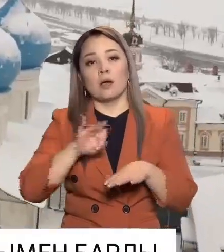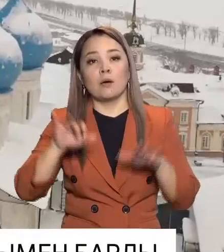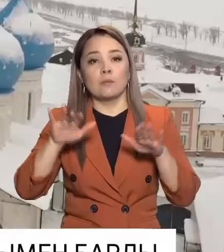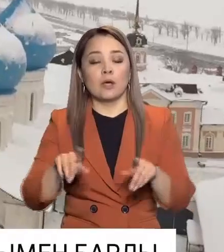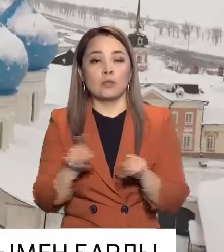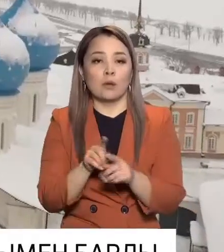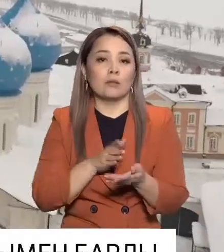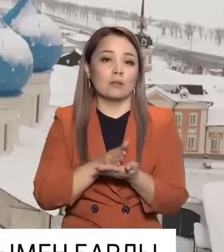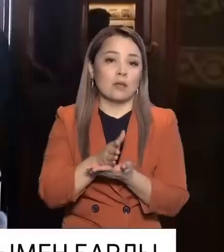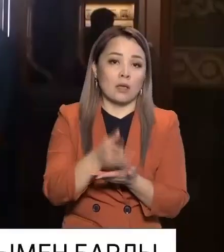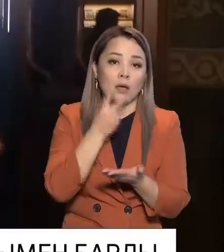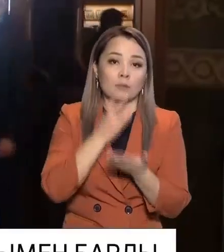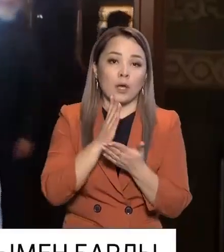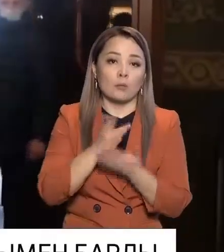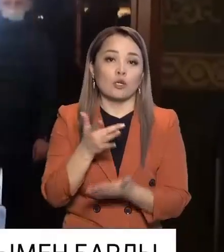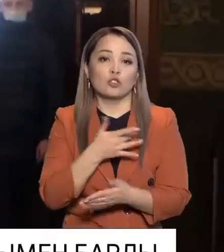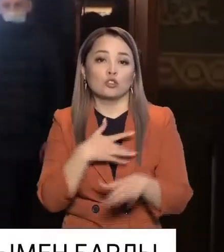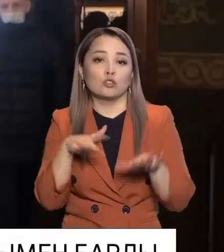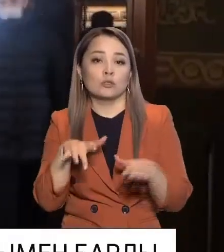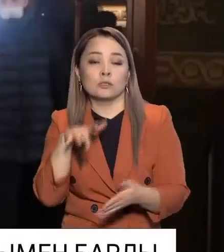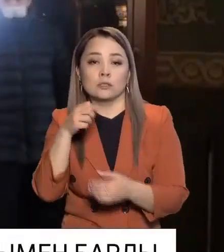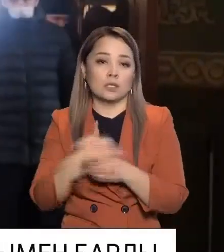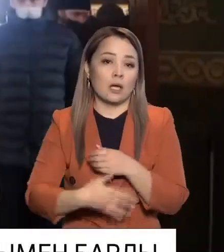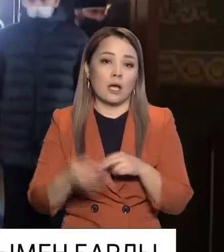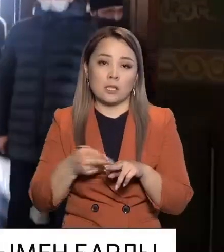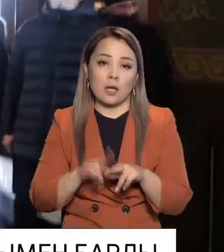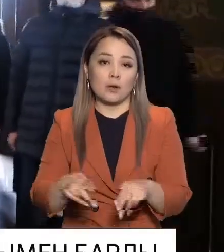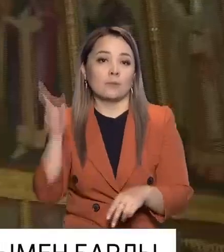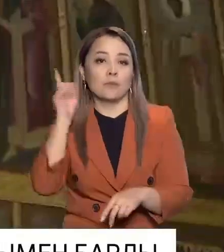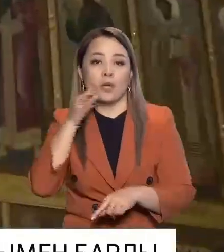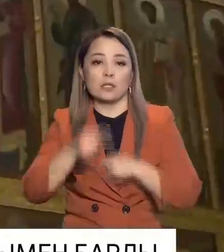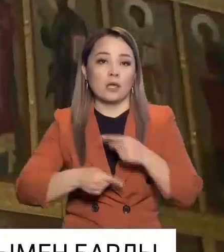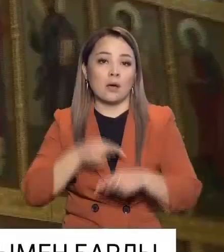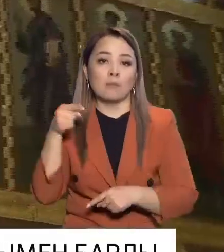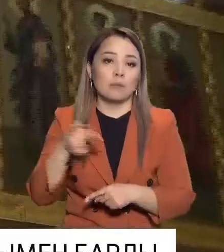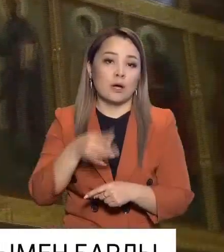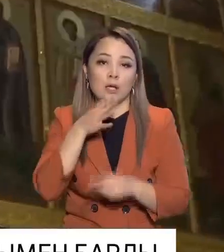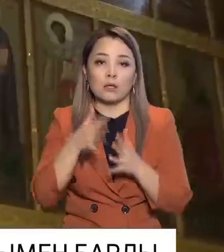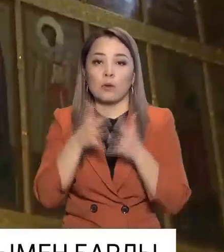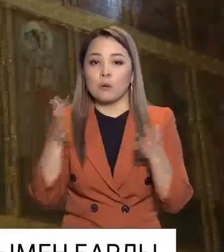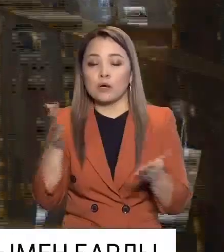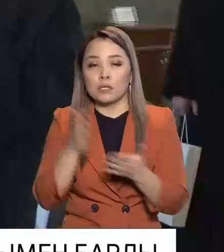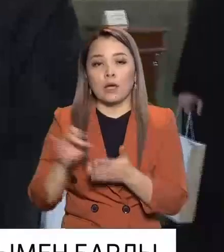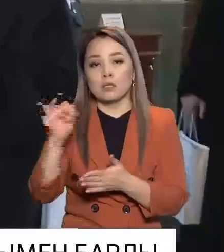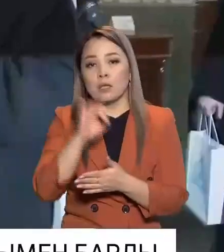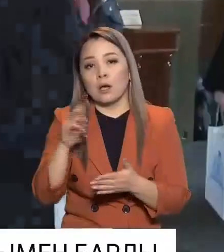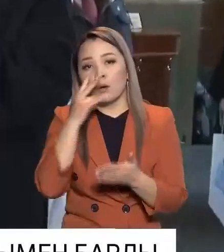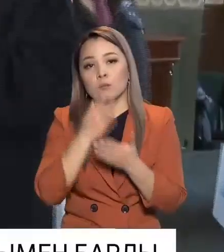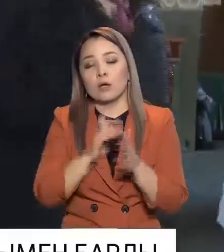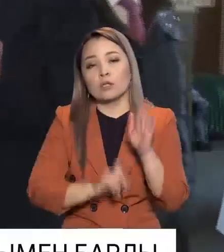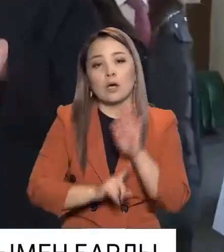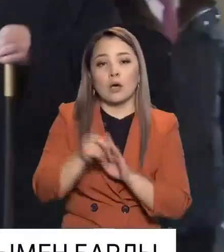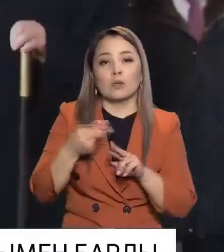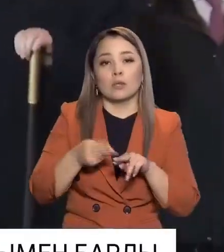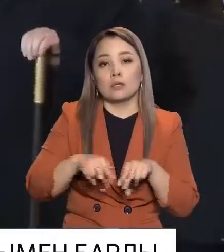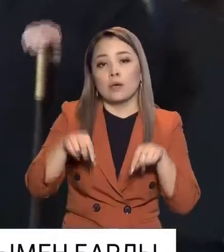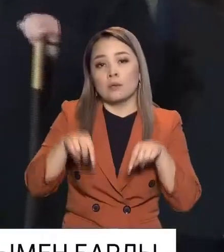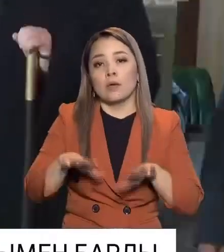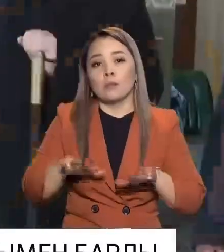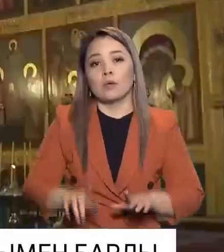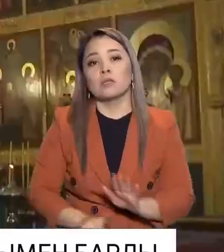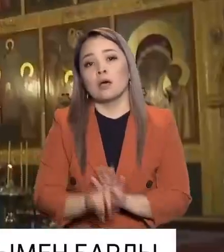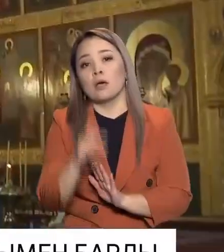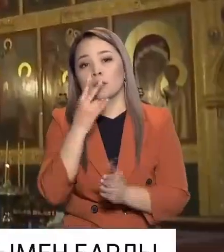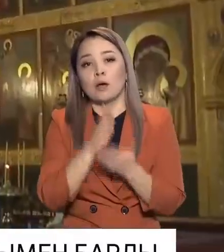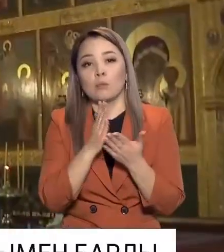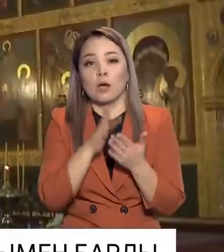бұл шаһардың жүрегі, оның ең көне бөлігі. Мың жылдан астам тарих бар қала дәл осы жерден бастау алған. Аумағы ат